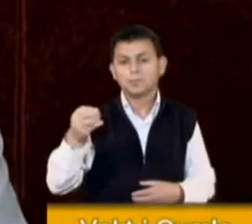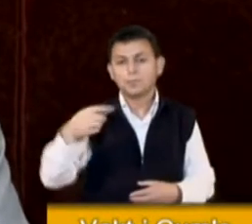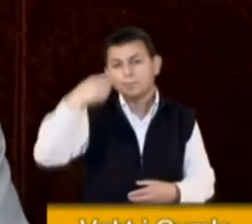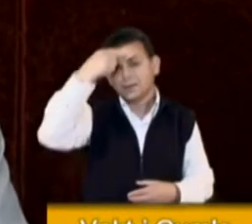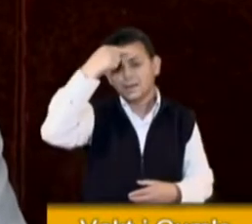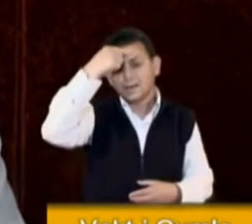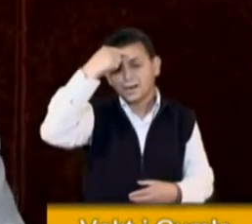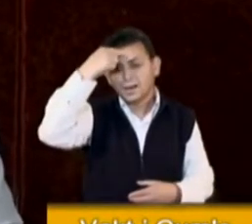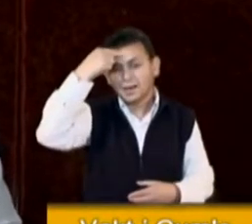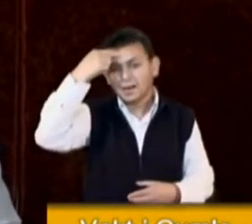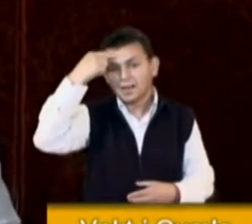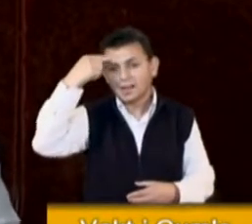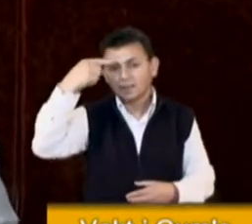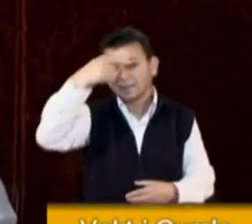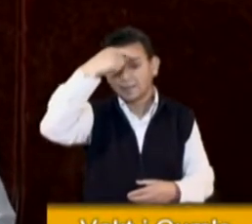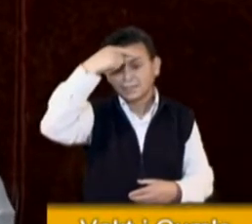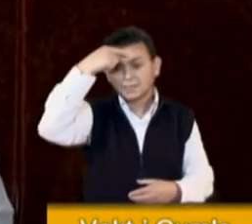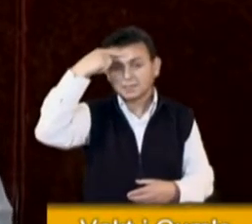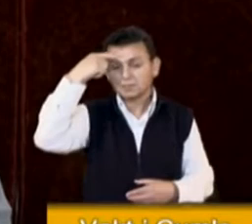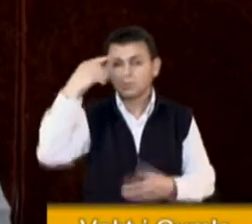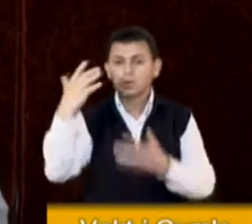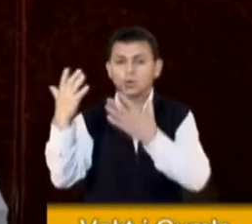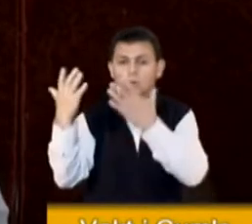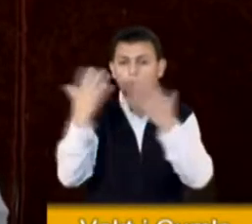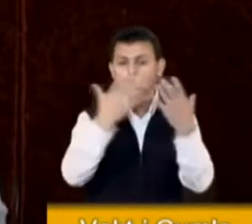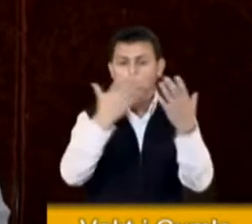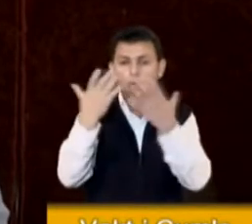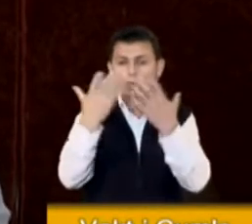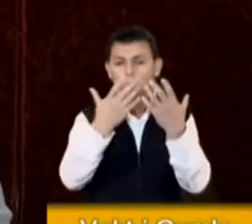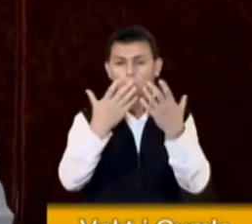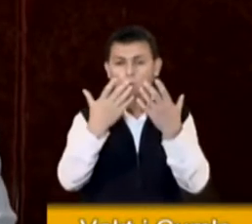karası sürmek, hayvanın alnında